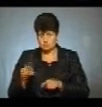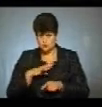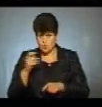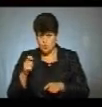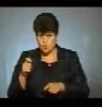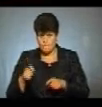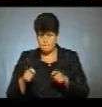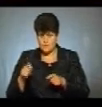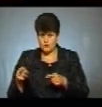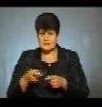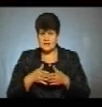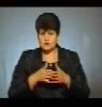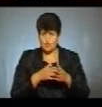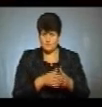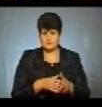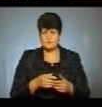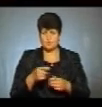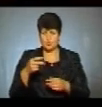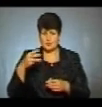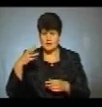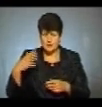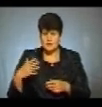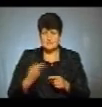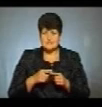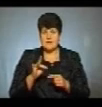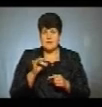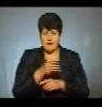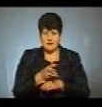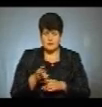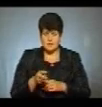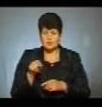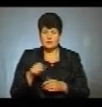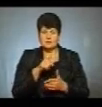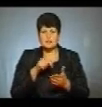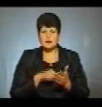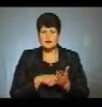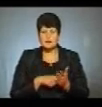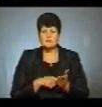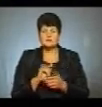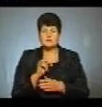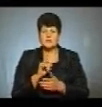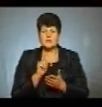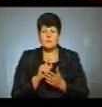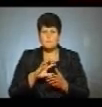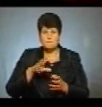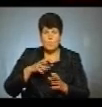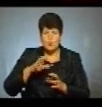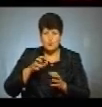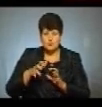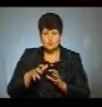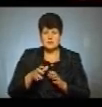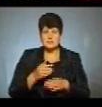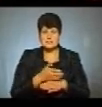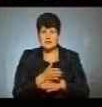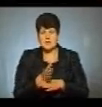Це човен, перший, другий, третій поверх. Це от радар. Тут запитання. Дитина покрутить радар і стрілка покаже,